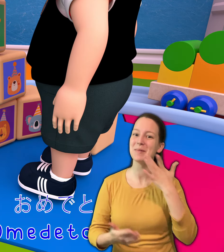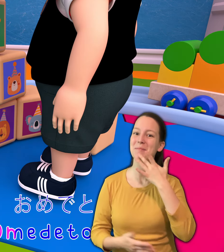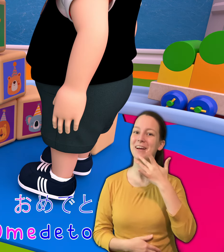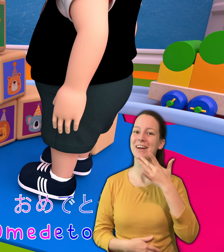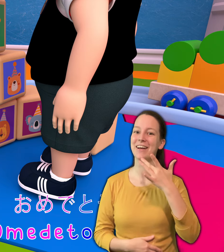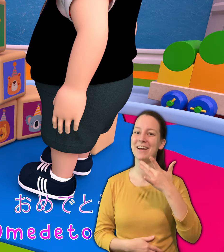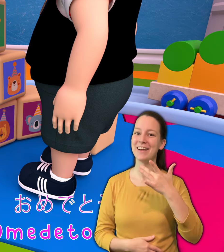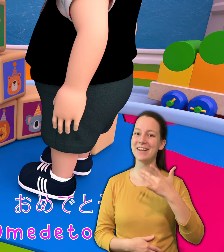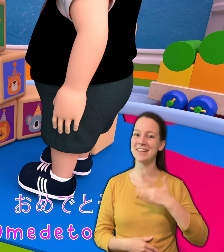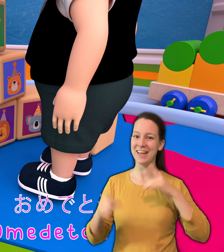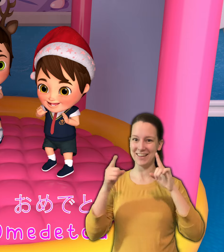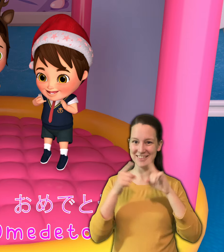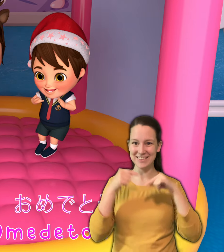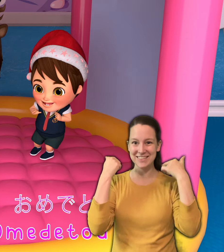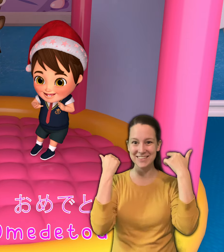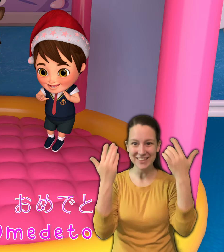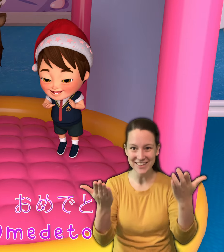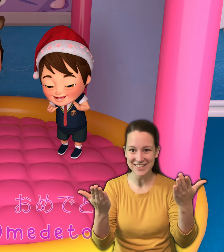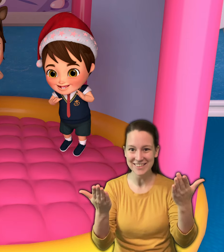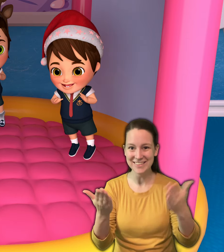誕生日おめでとう